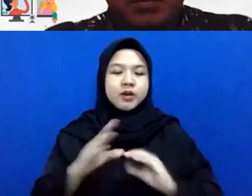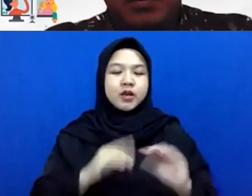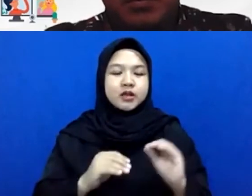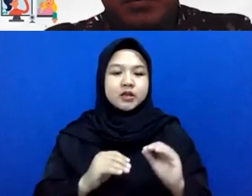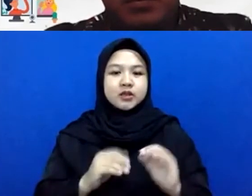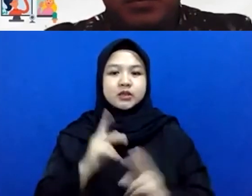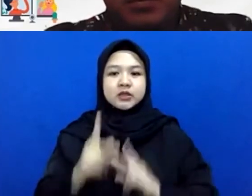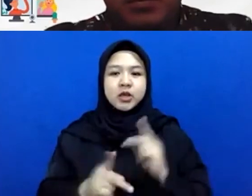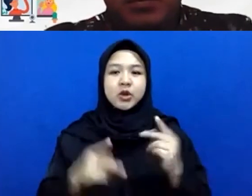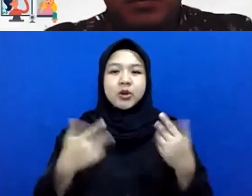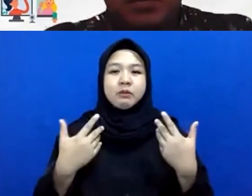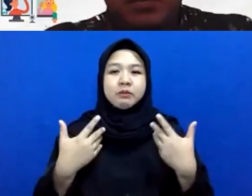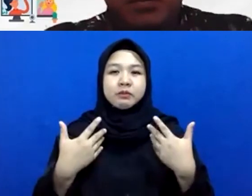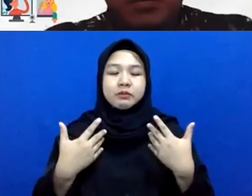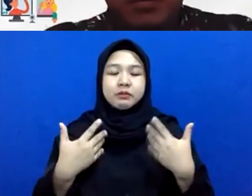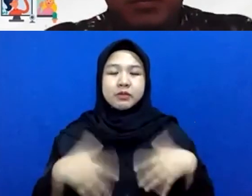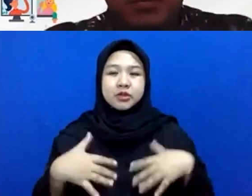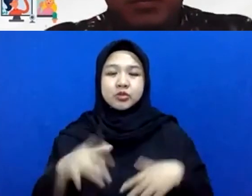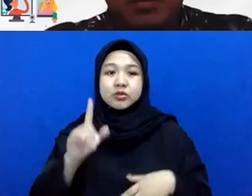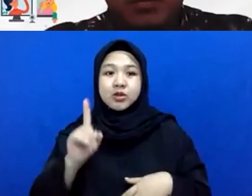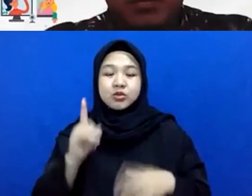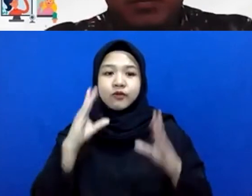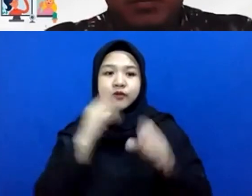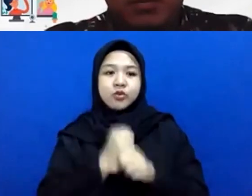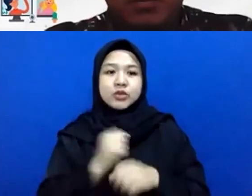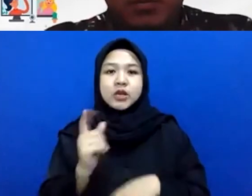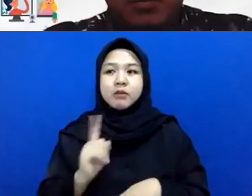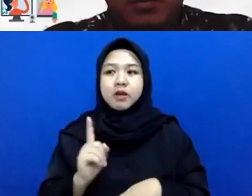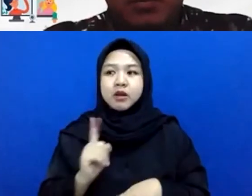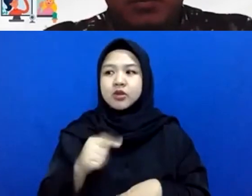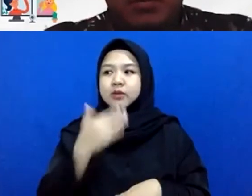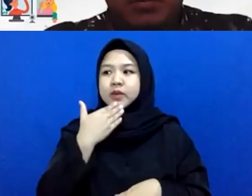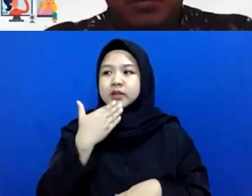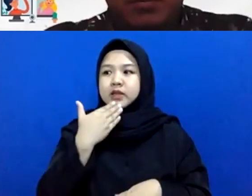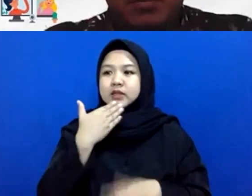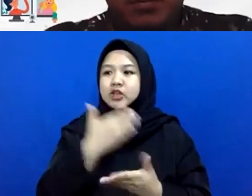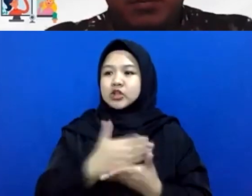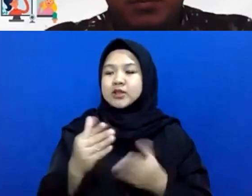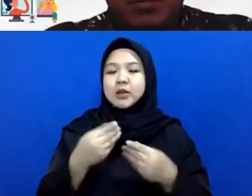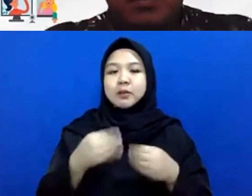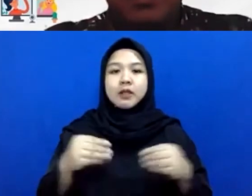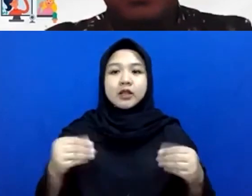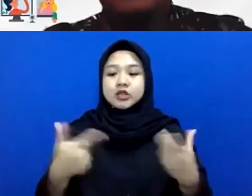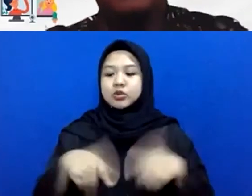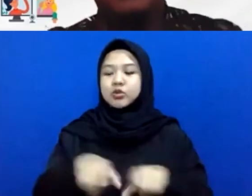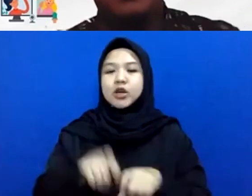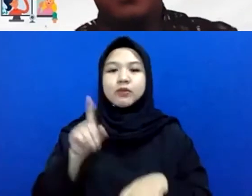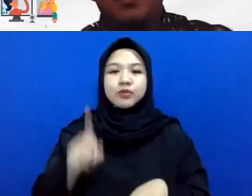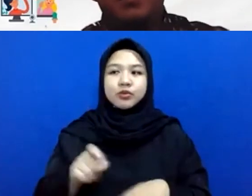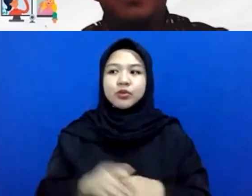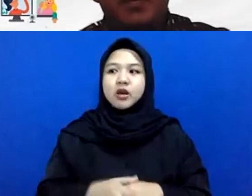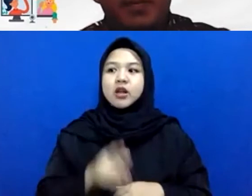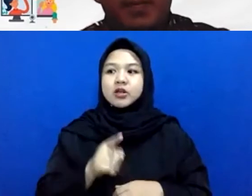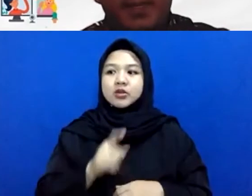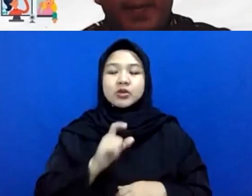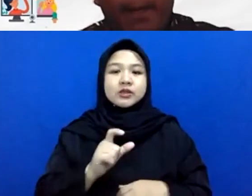part praktikum 1 itu fokusnya kemana, itu yang biasanya share materi yang dibutuhkan. Itu bentuk